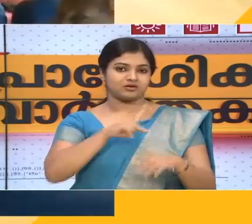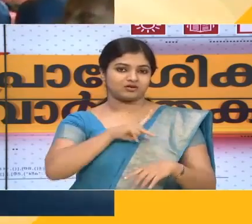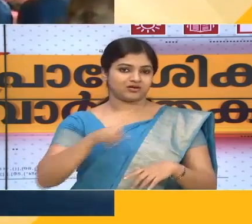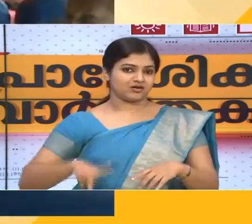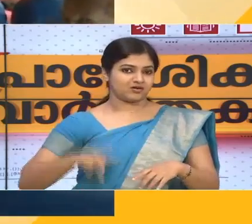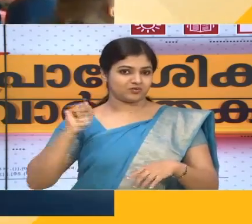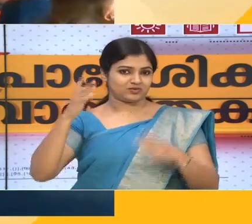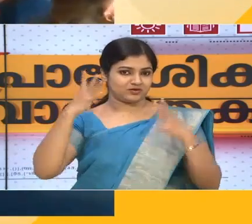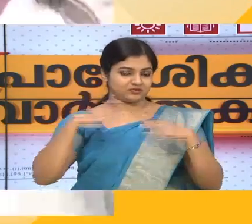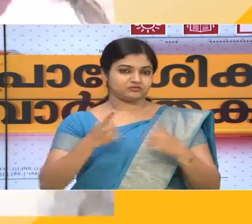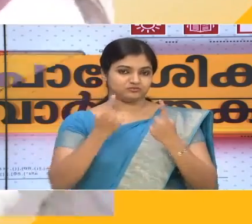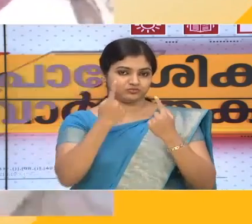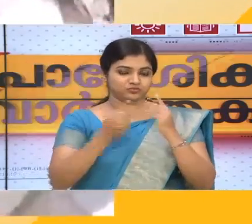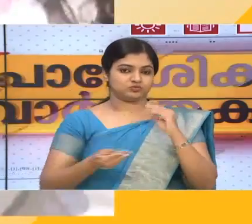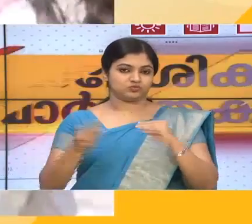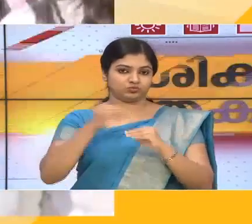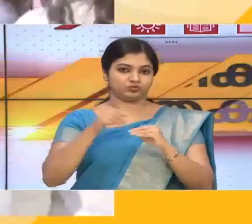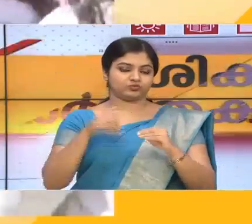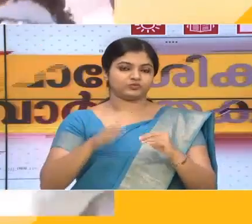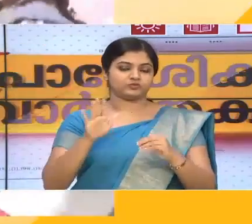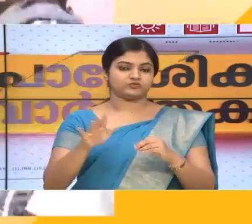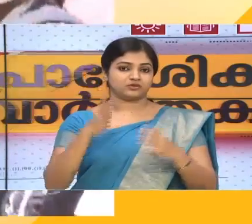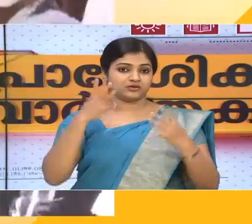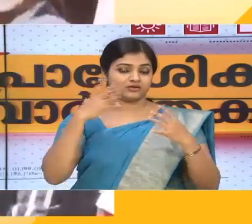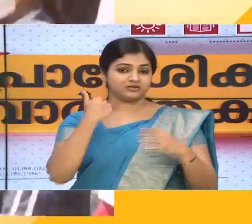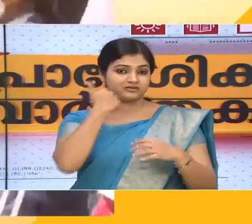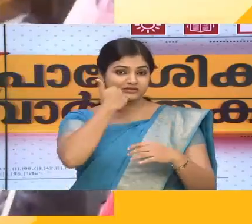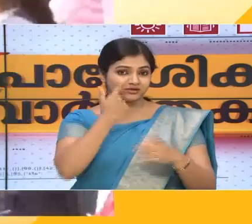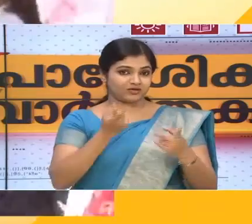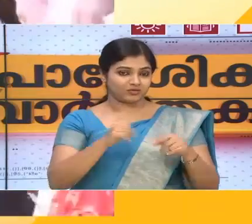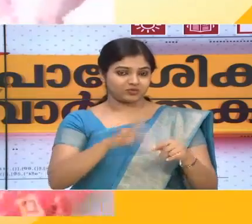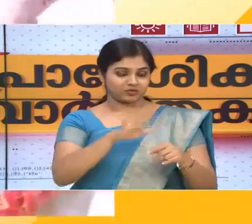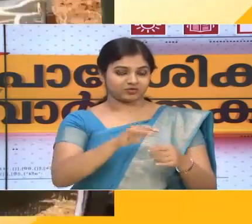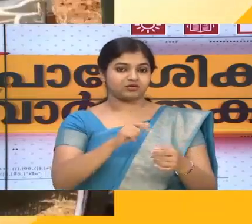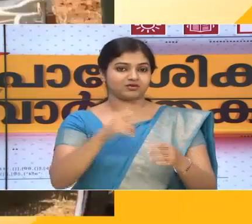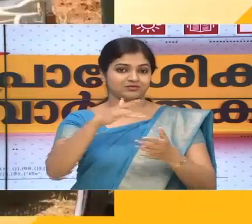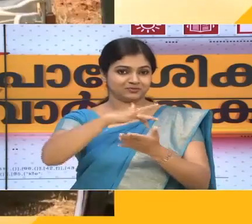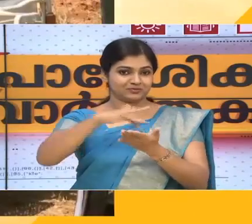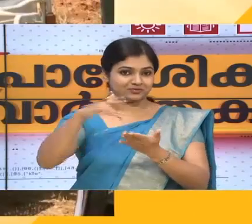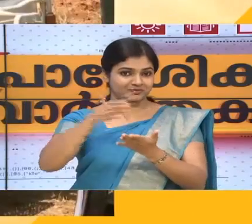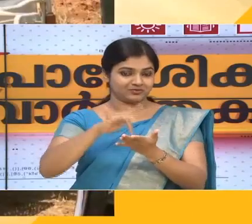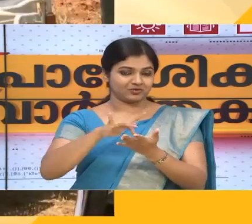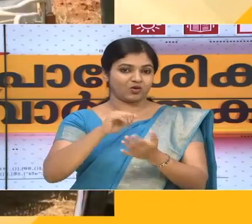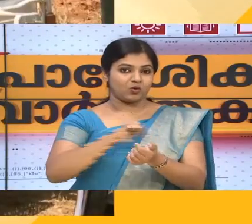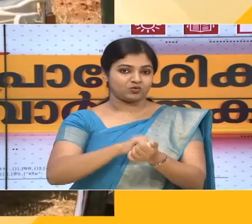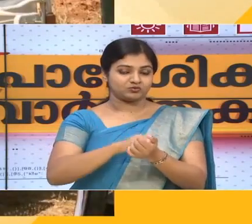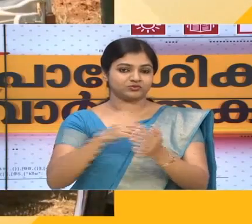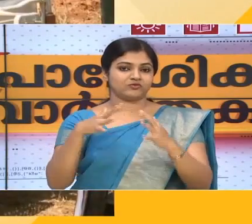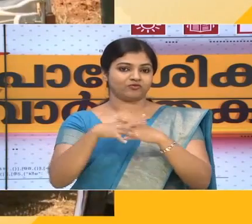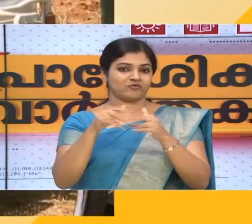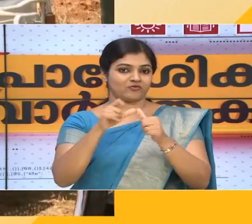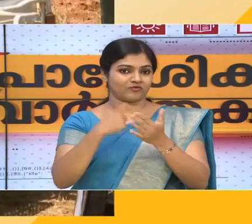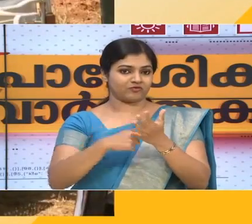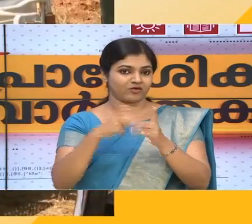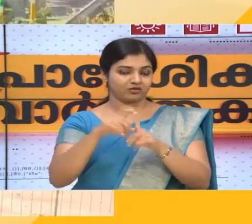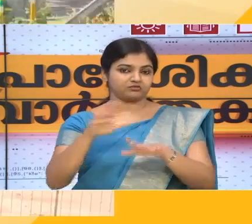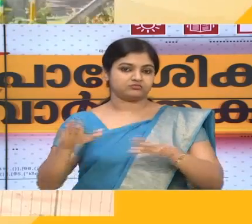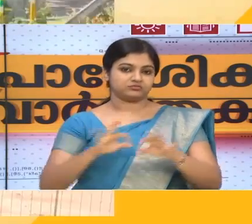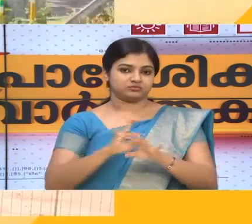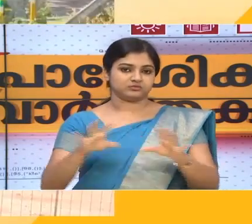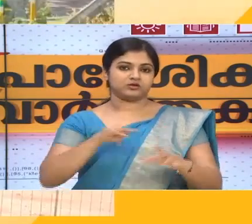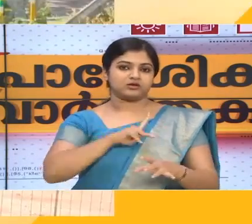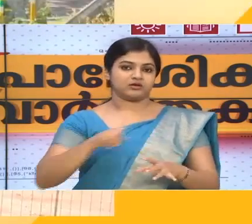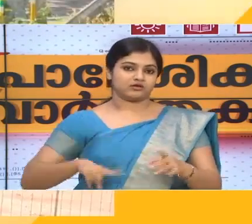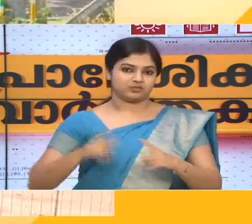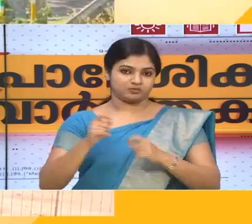പരിശോധന കർശനമാക്കിയിരിക്കുന്നത്. രോഗബാധ കണ്ടെത്തിയാൽ ചികിത്സ നൽകുന്നതിനായി അതിർത്തി ആശുപത്രിയിൽ പ്രത്യേക വാർഡുകളും കർണാടക ആശുപത്രി വകുപ്പ്